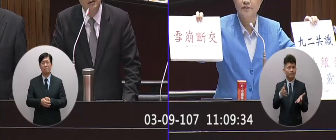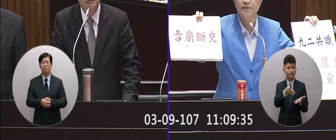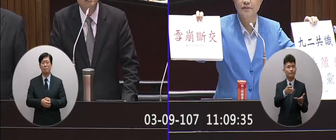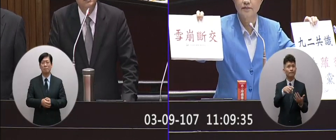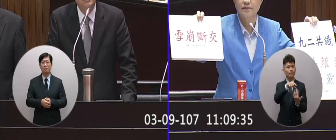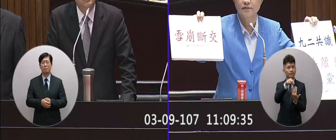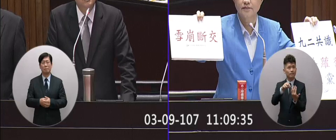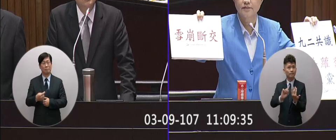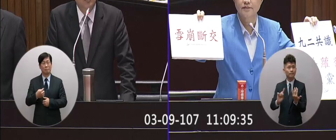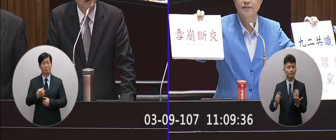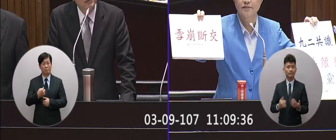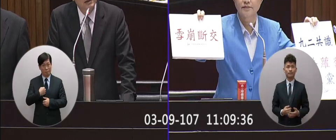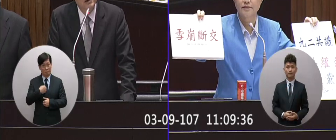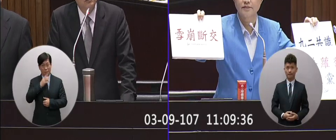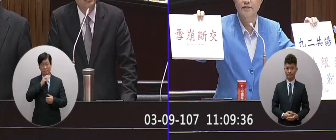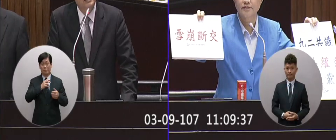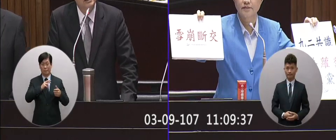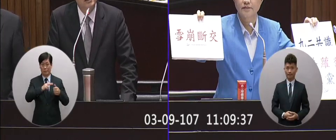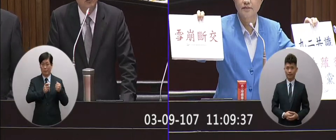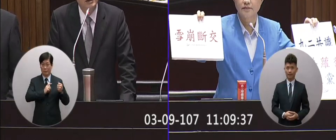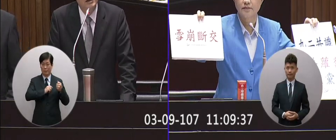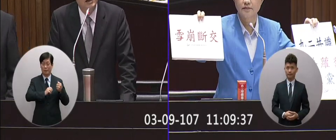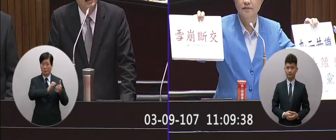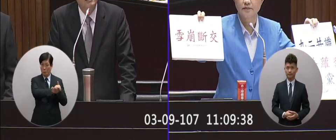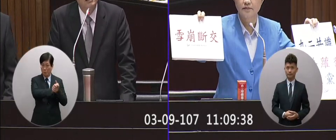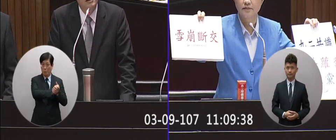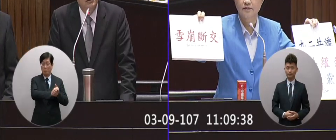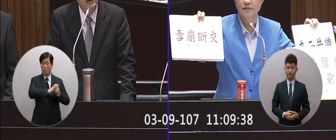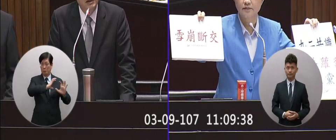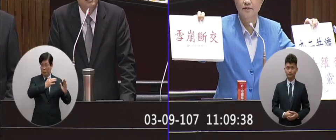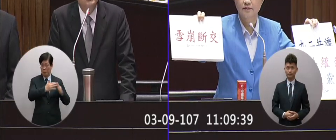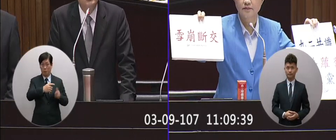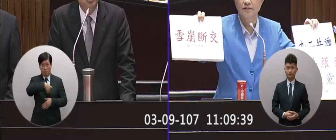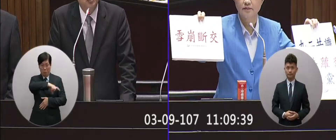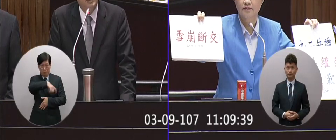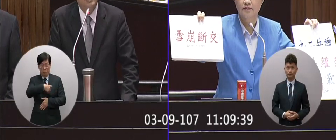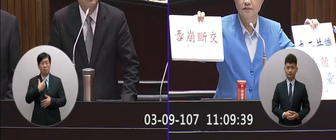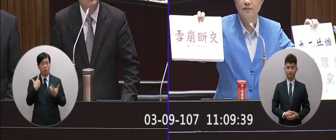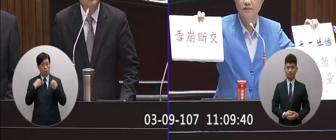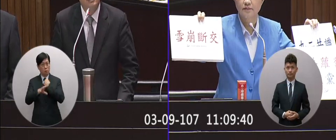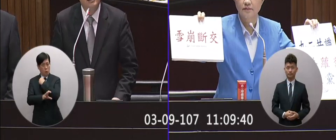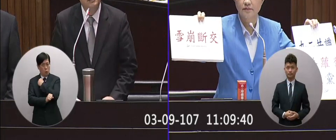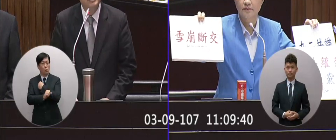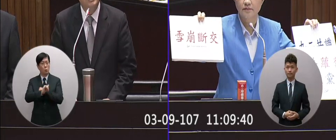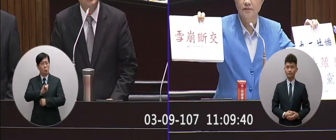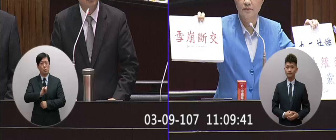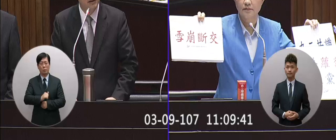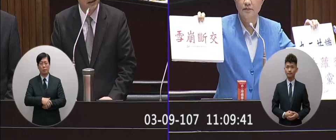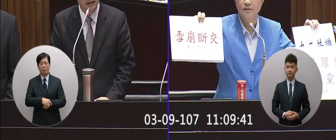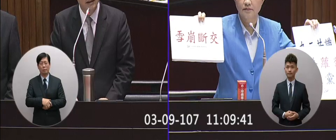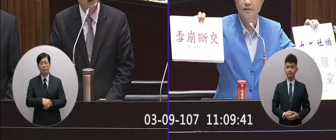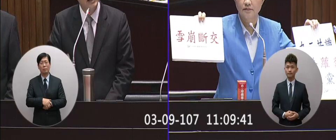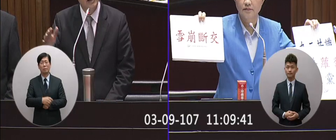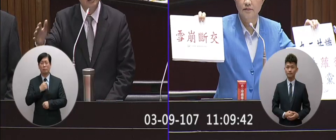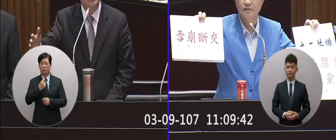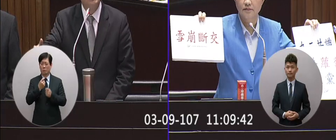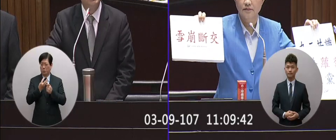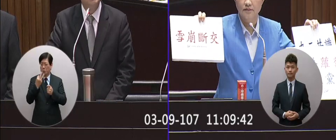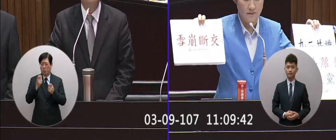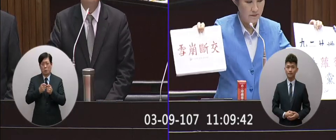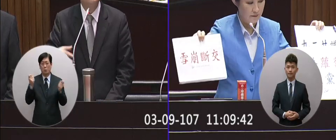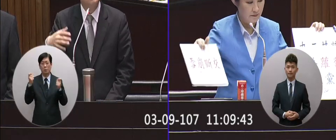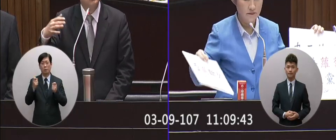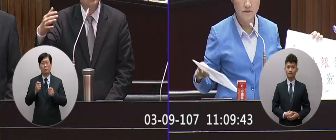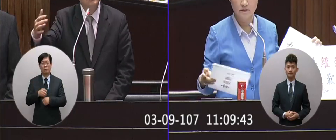我们跟我们的邦交国之间的关系啊，有一定的基础啦。基本上呢，我们几十年来